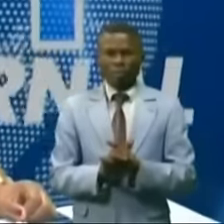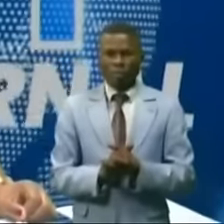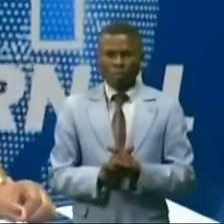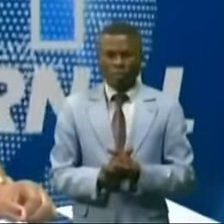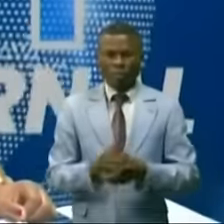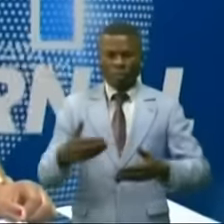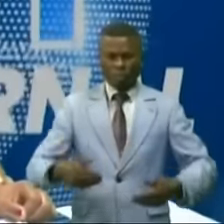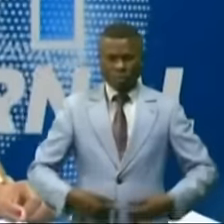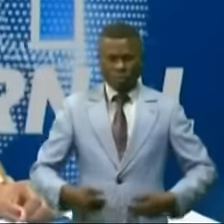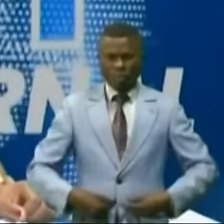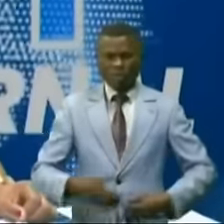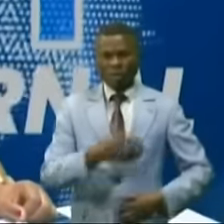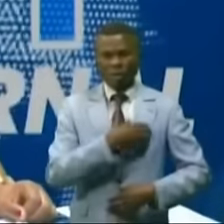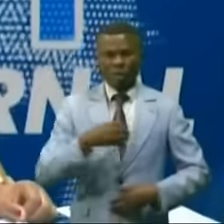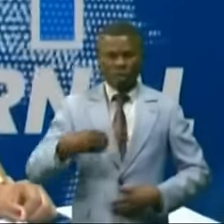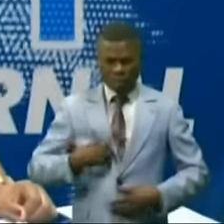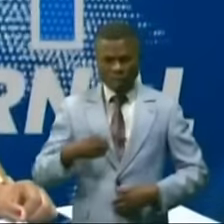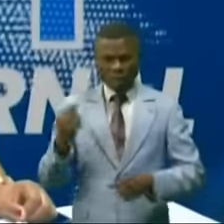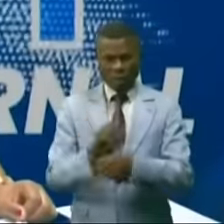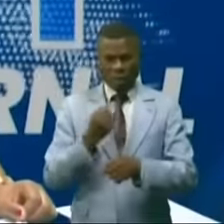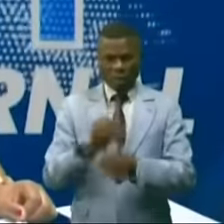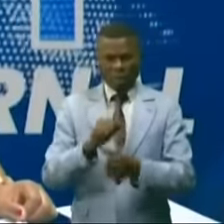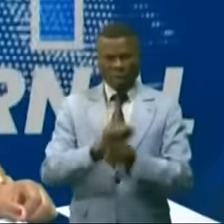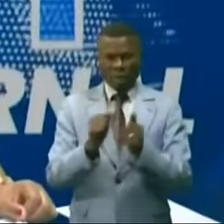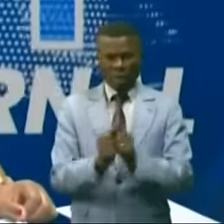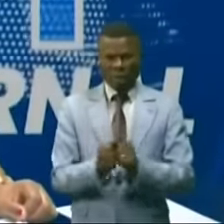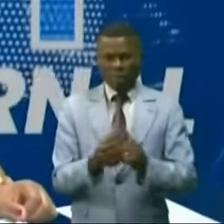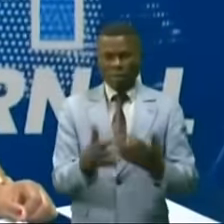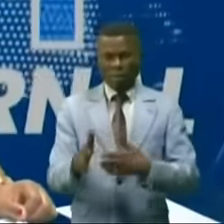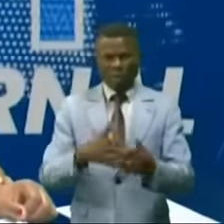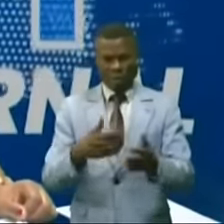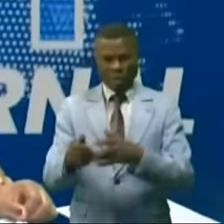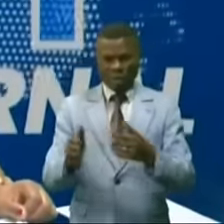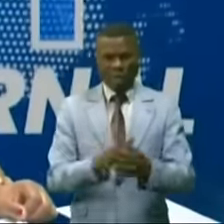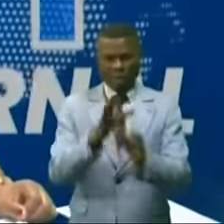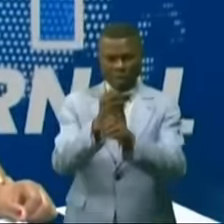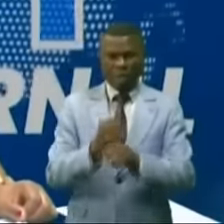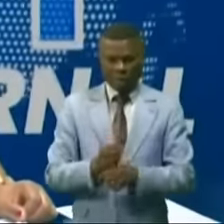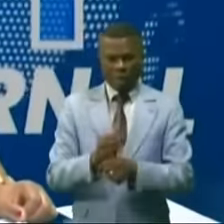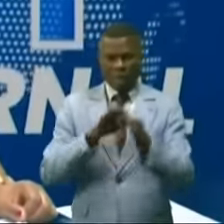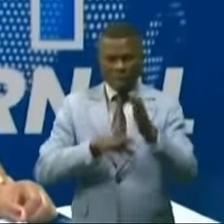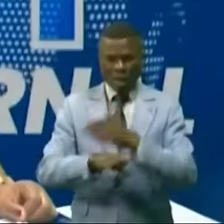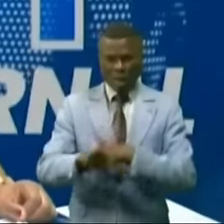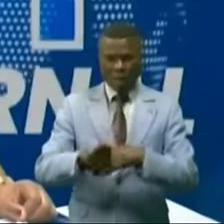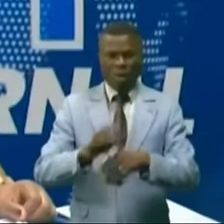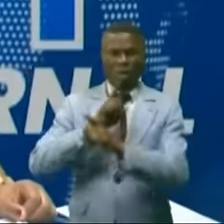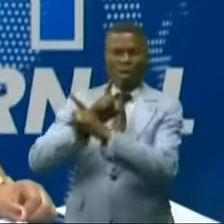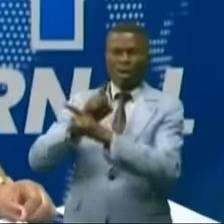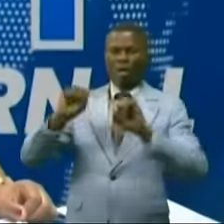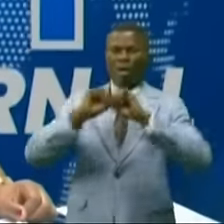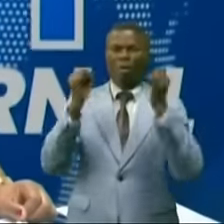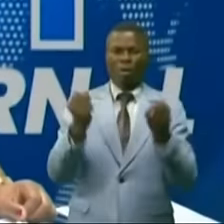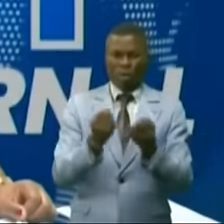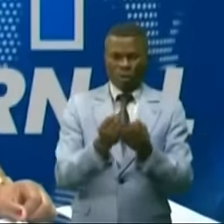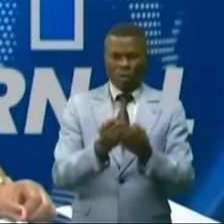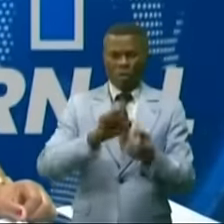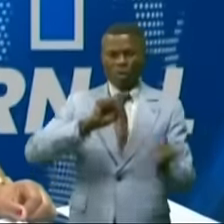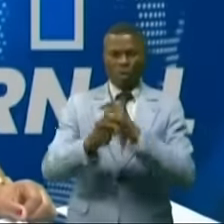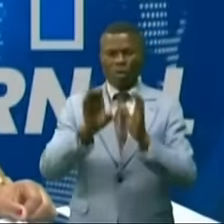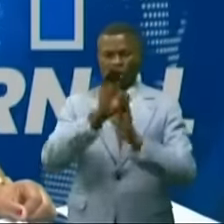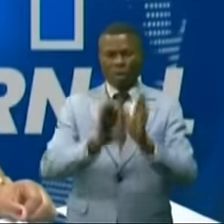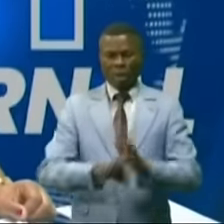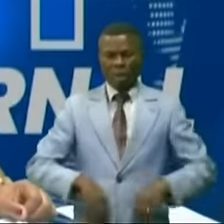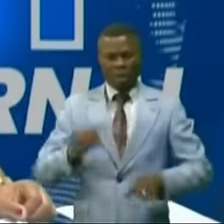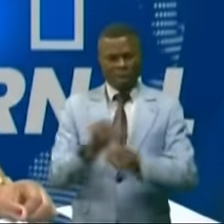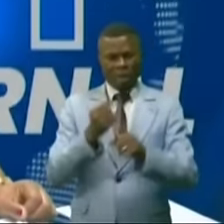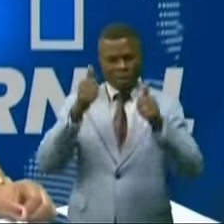Les jeunes et les femmes œuvrant dans le secteur informel vont bénéficier de l'accès à la protection sociale et l'amélioration des conditions